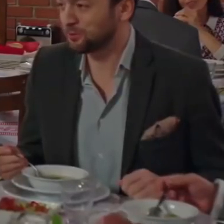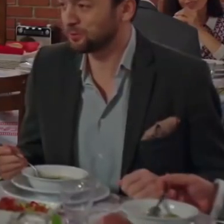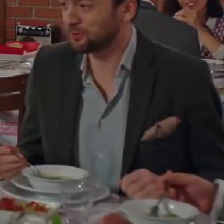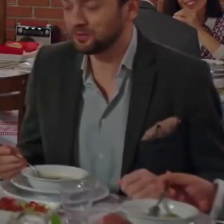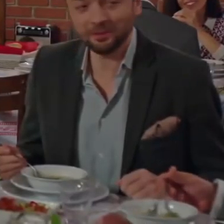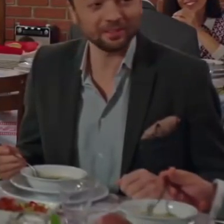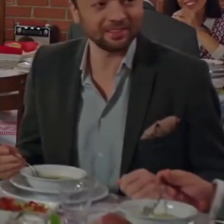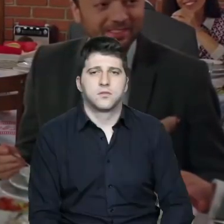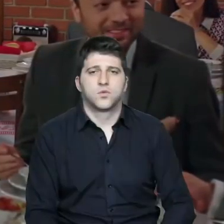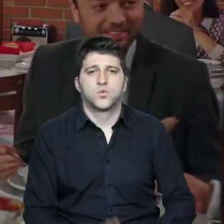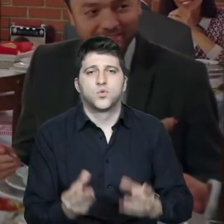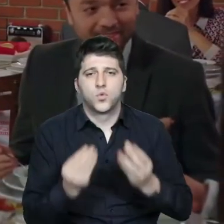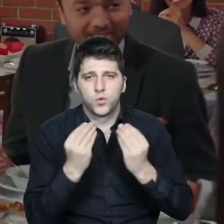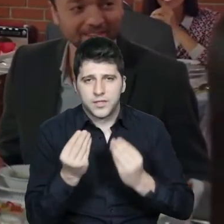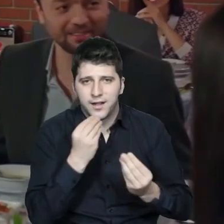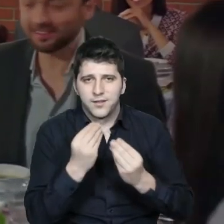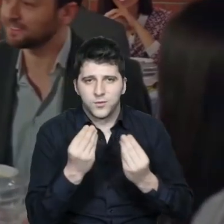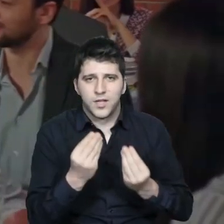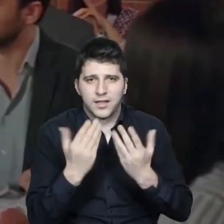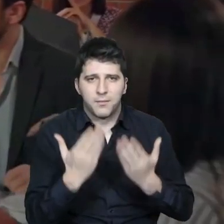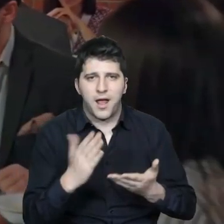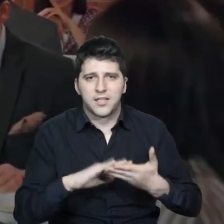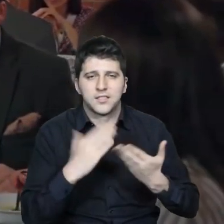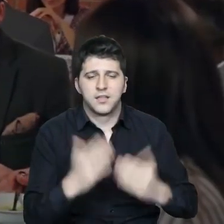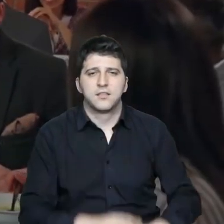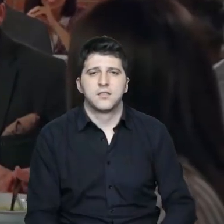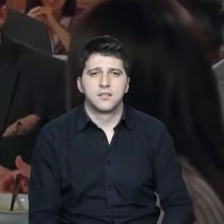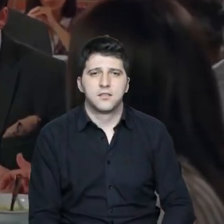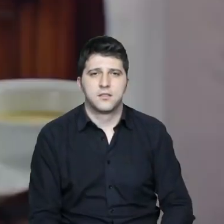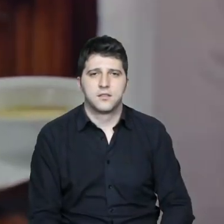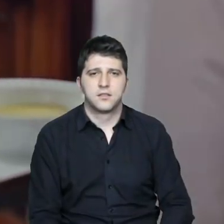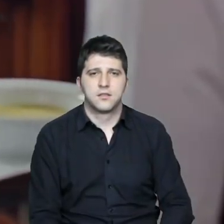Çok güzel oldu değil mi arkadaşlar? İsmail çorba kasesiyle geldi.